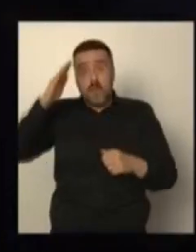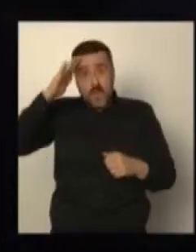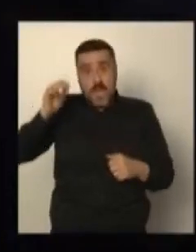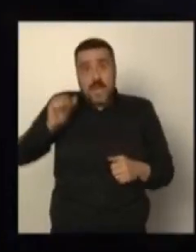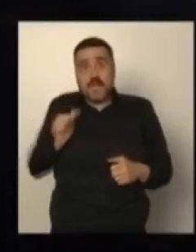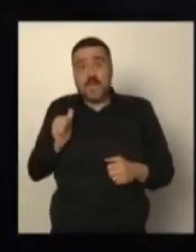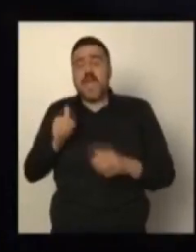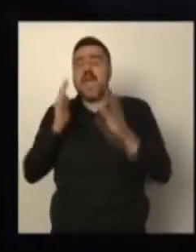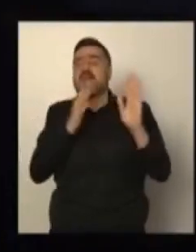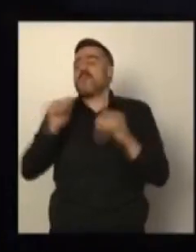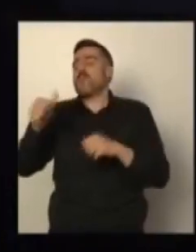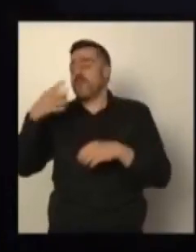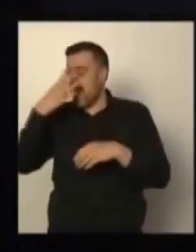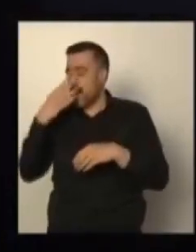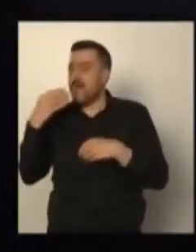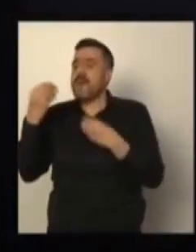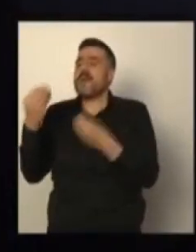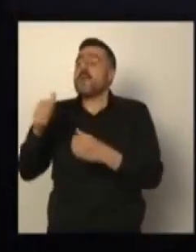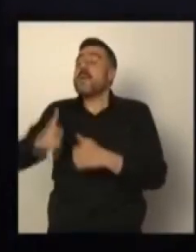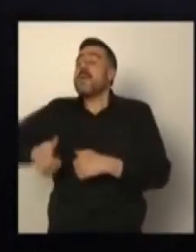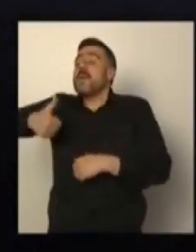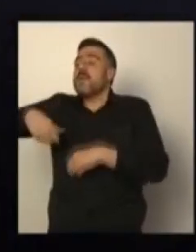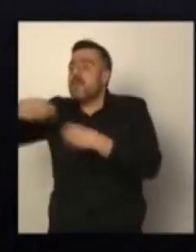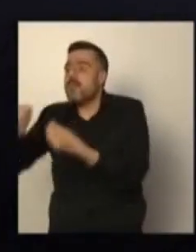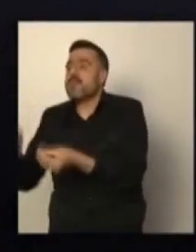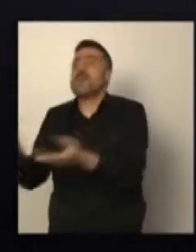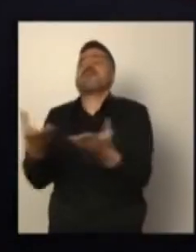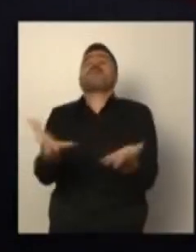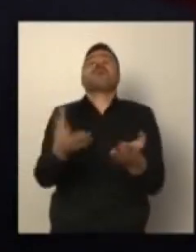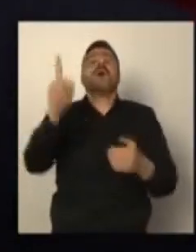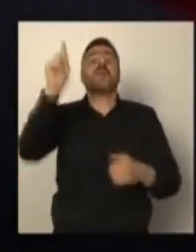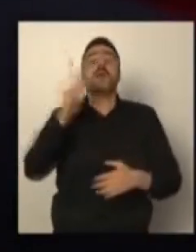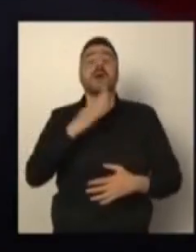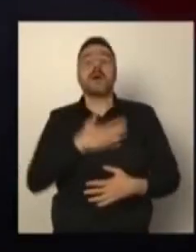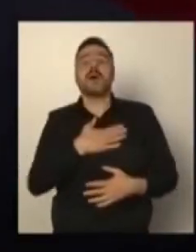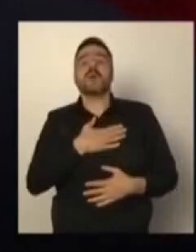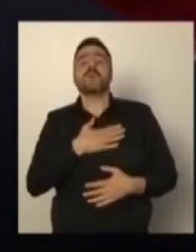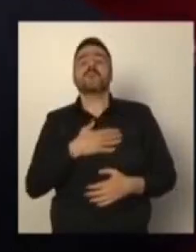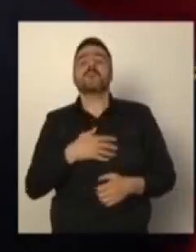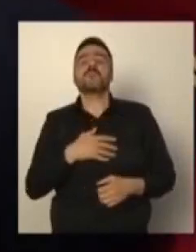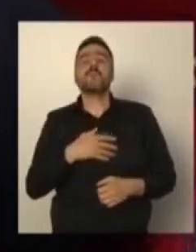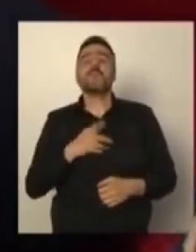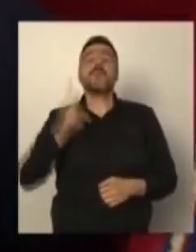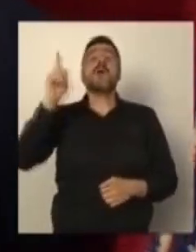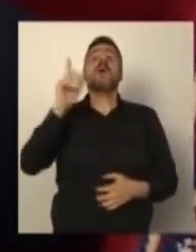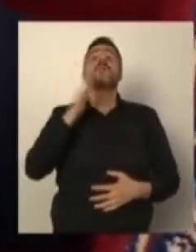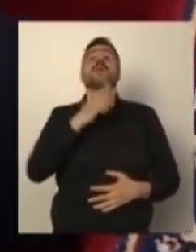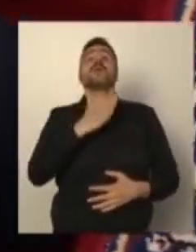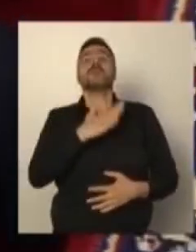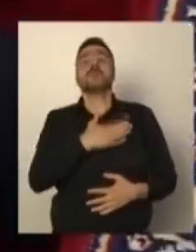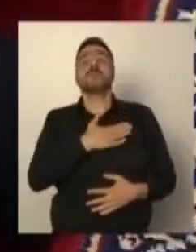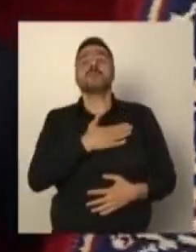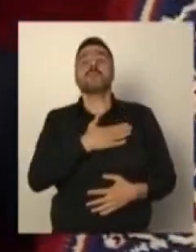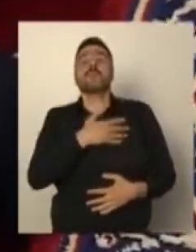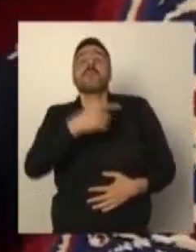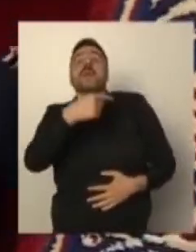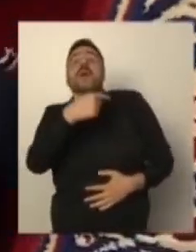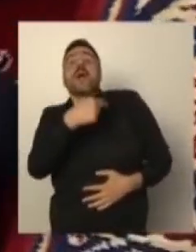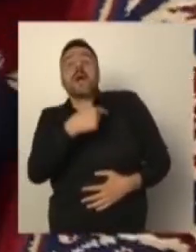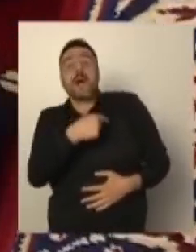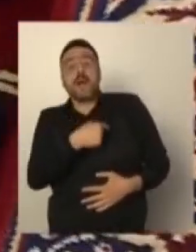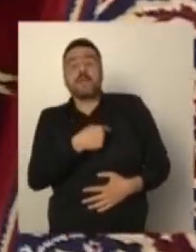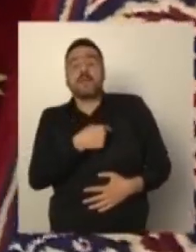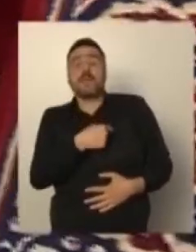daim muzaffer eyle. Ey kalplerimize hükmeden Rabbimiz, kalplerimizi